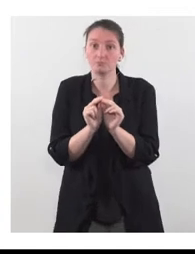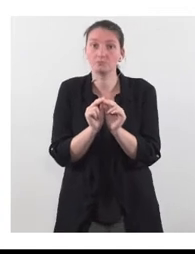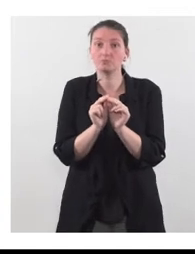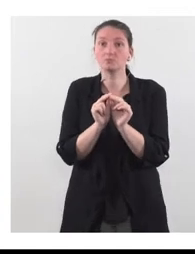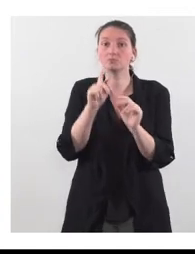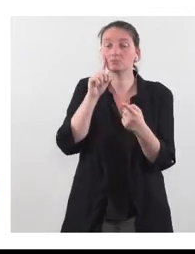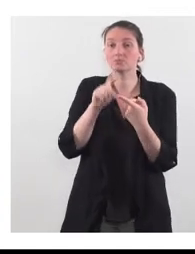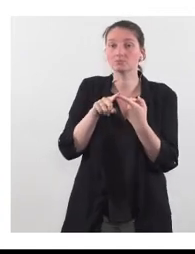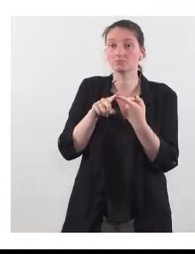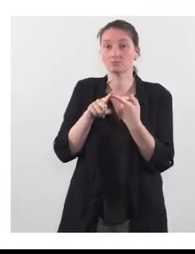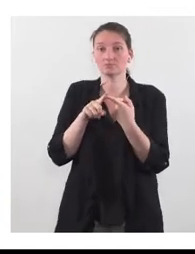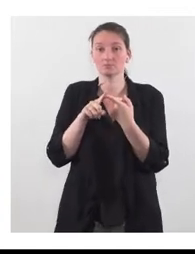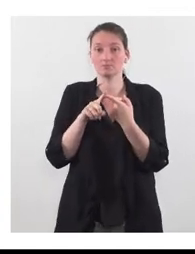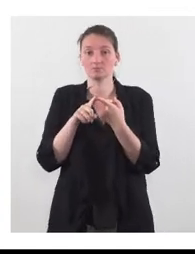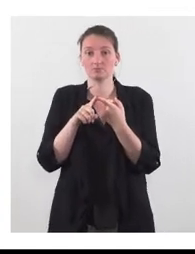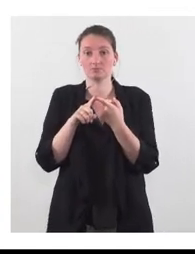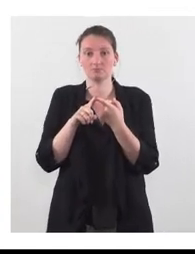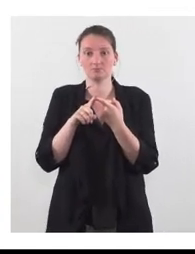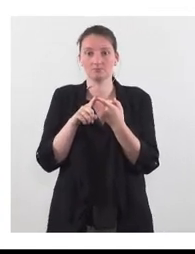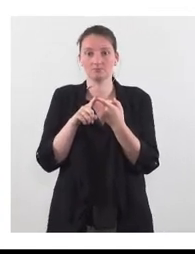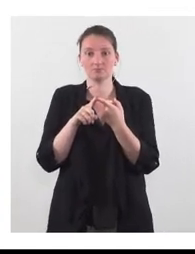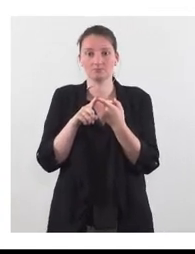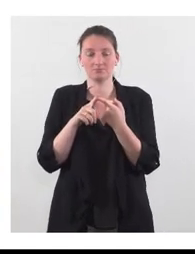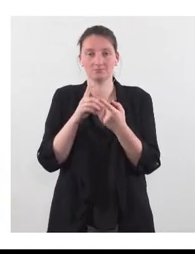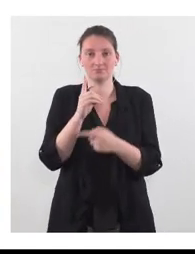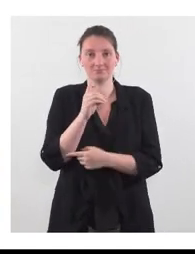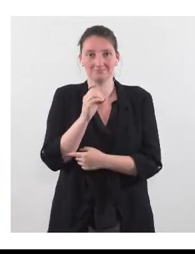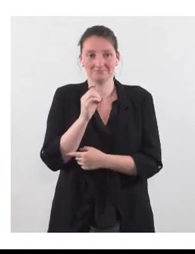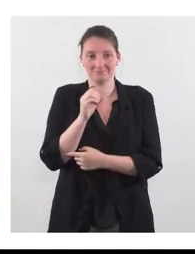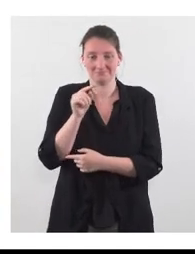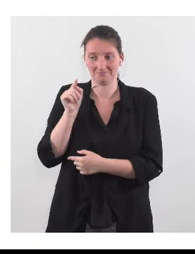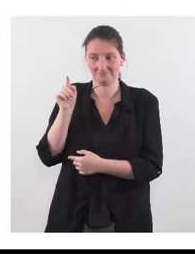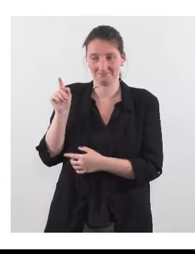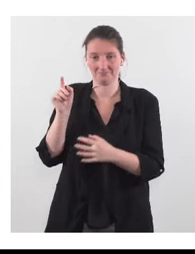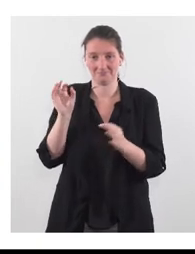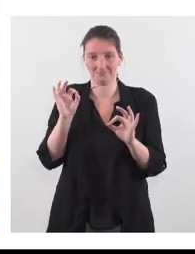sur le fait que le DO n'a pas la compétence.